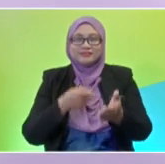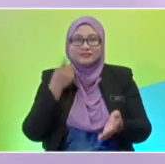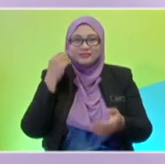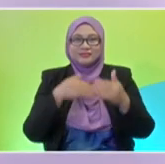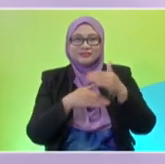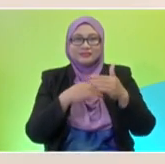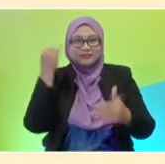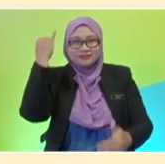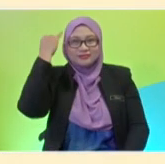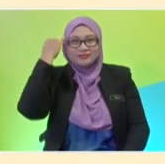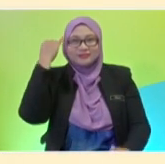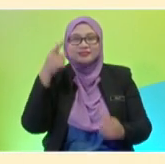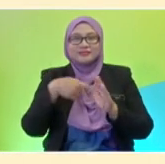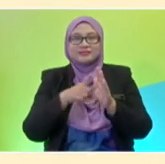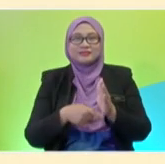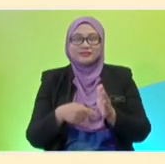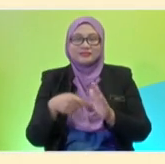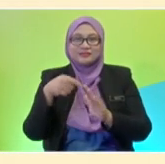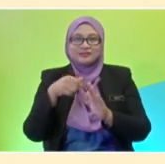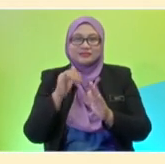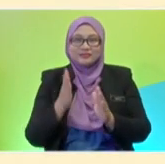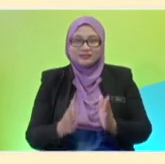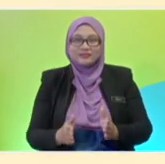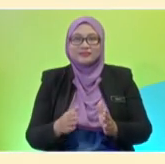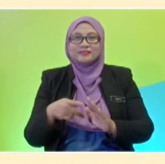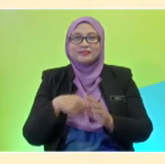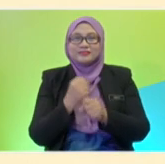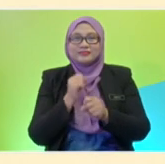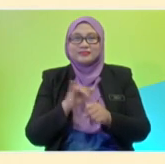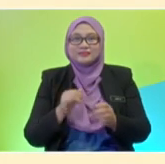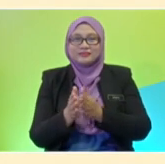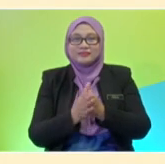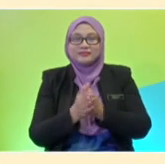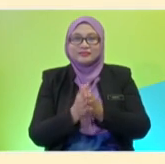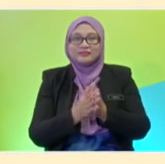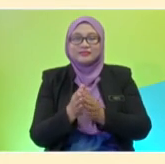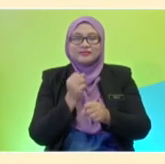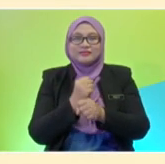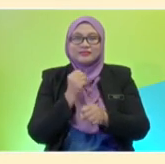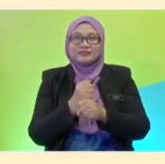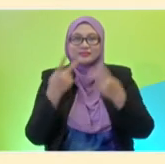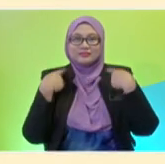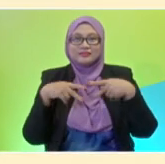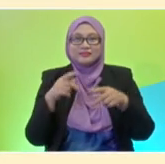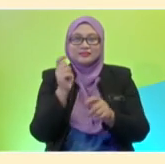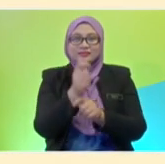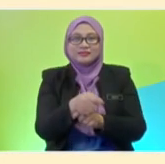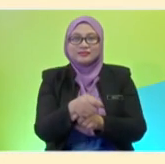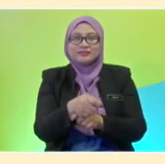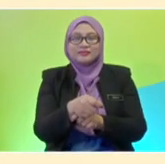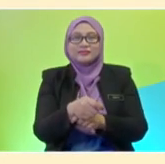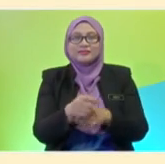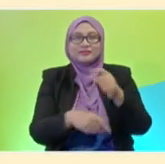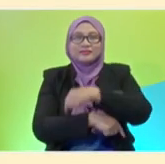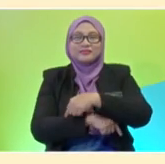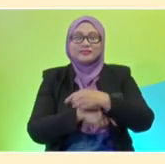pekerja yang rajin dia bekerja di sebuah kendabangan pertanian setiap hari dia akan datang awal untuk memukul kedai